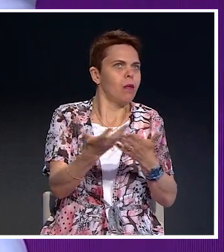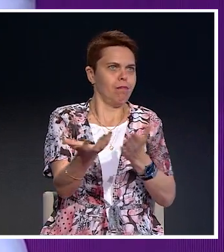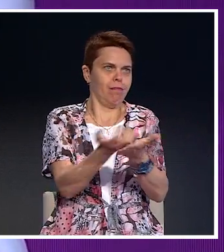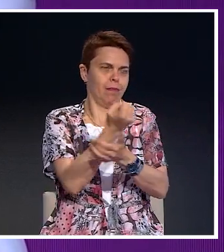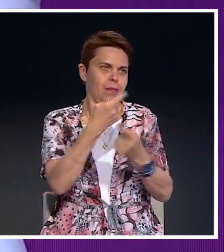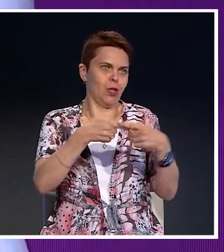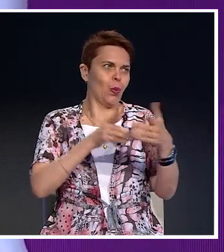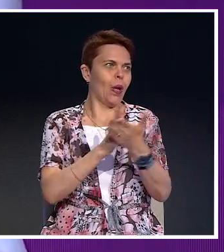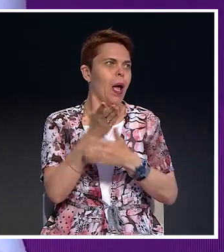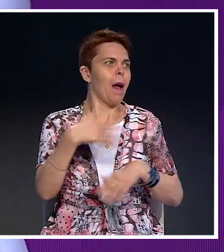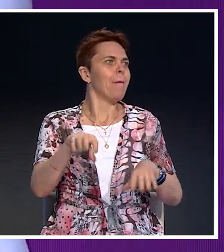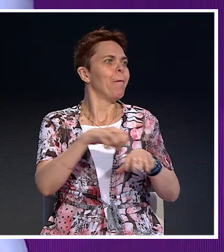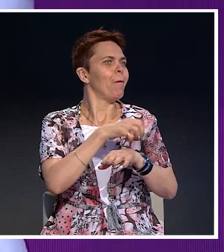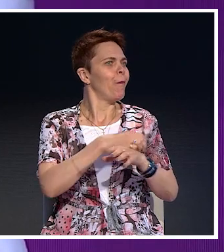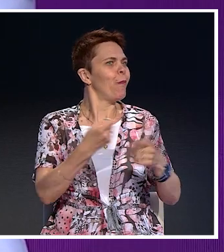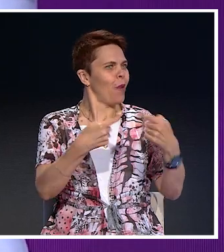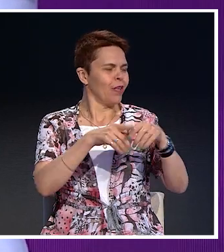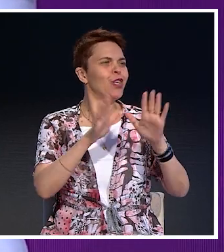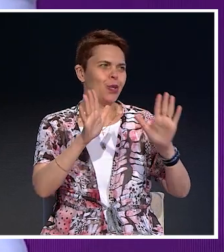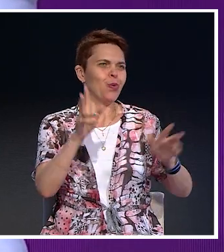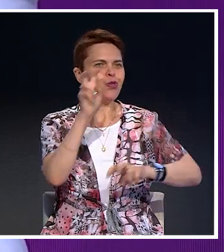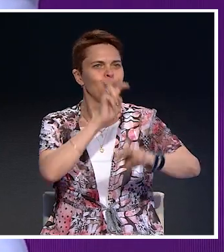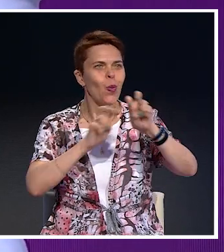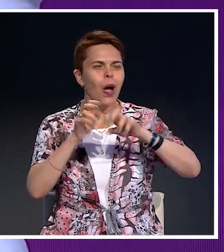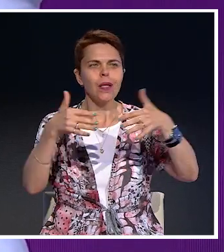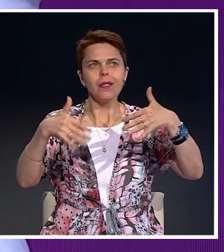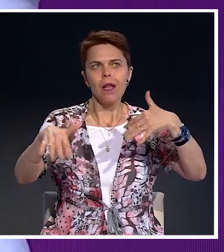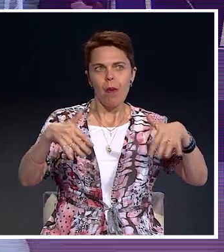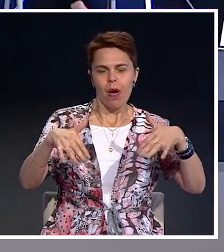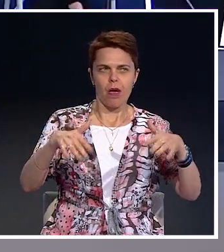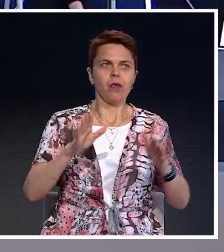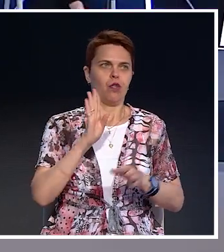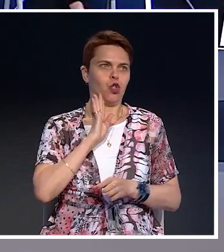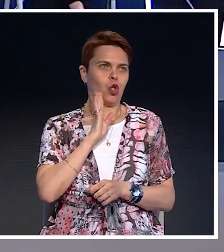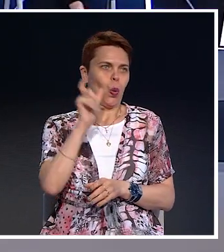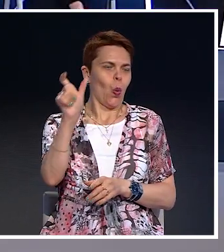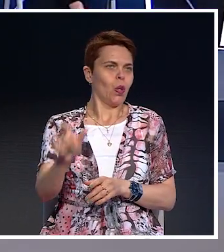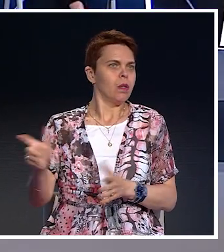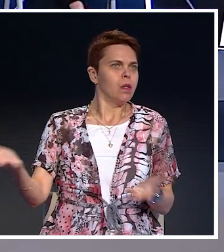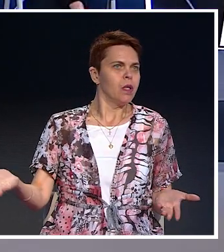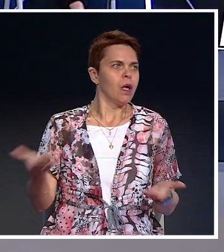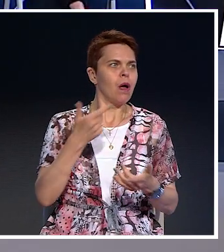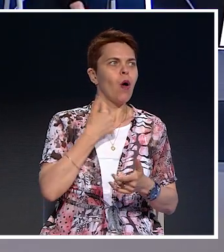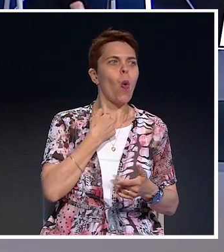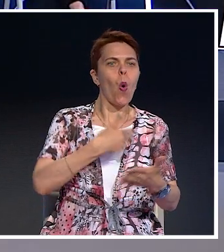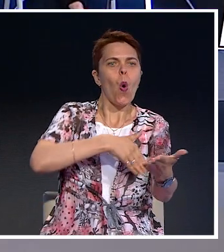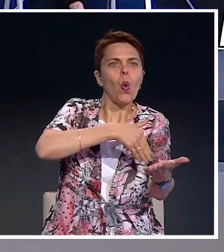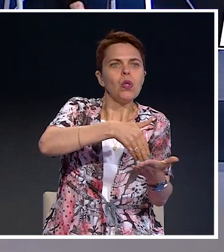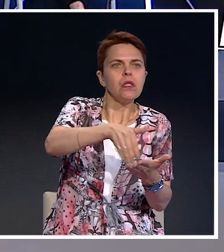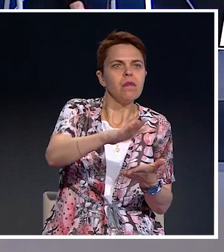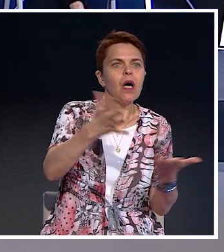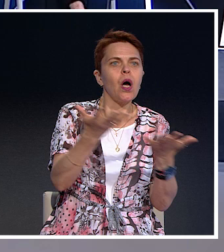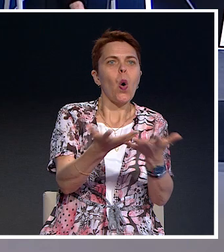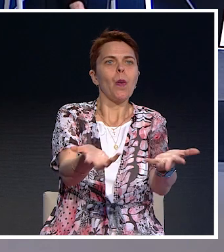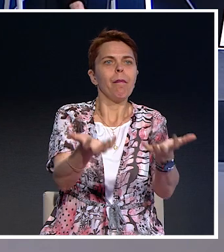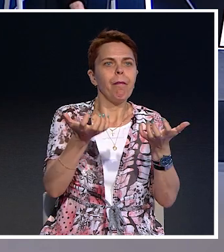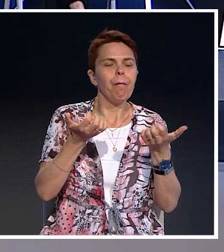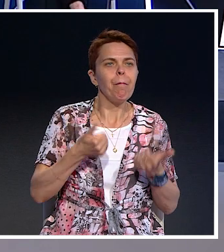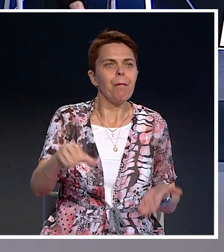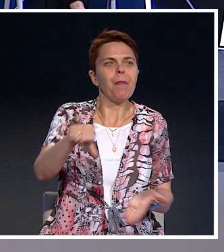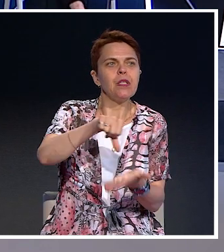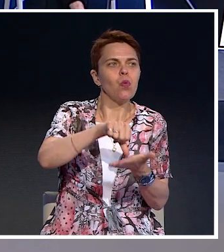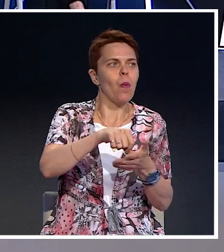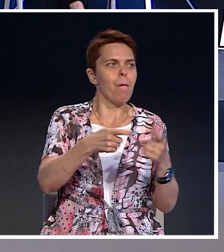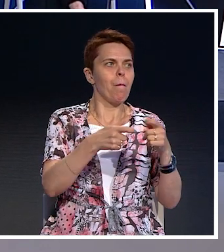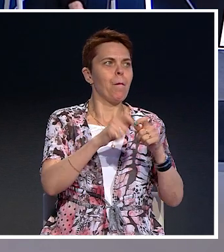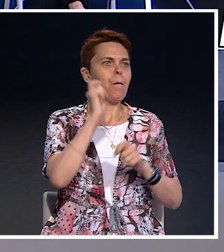Перше, партії будуть шукати слабких жінок, в тому числі тих, які після дня голосування відмовляться від отримання